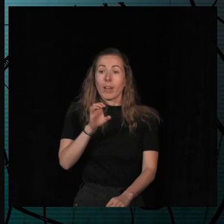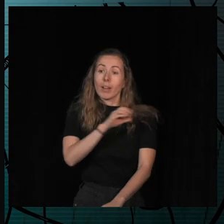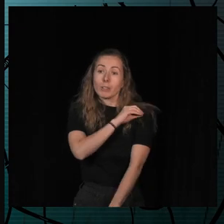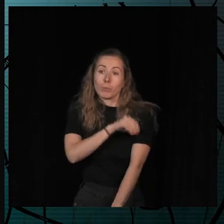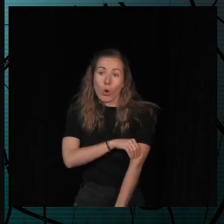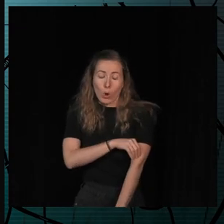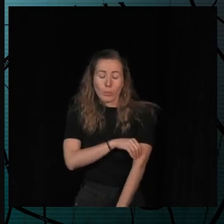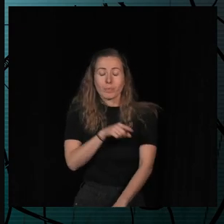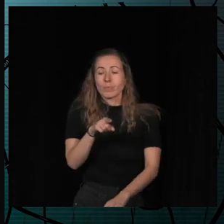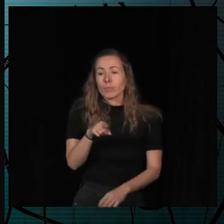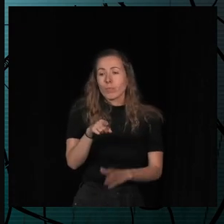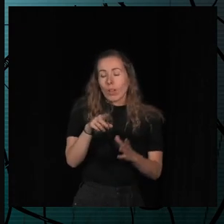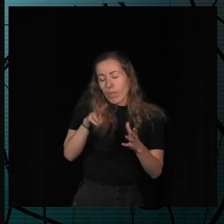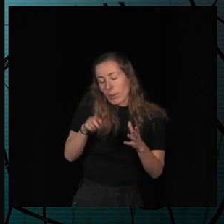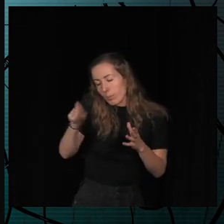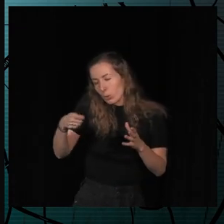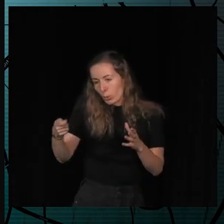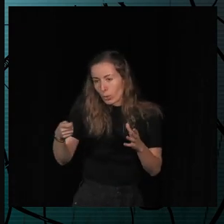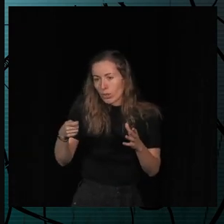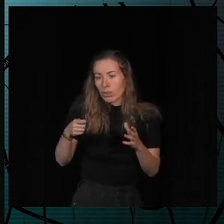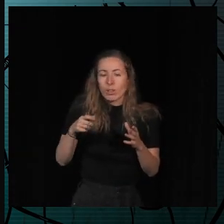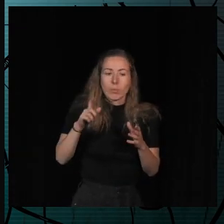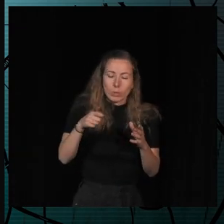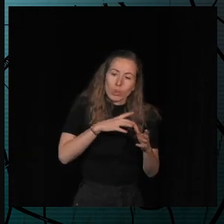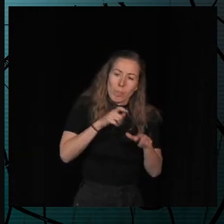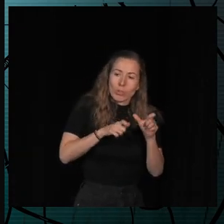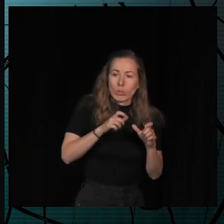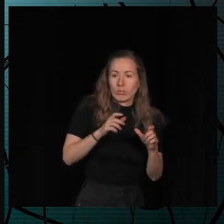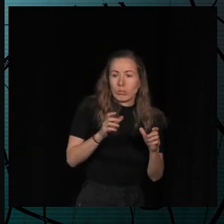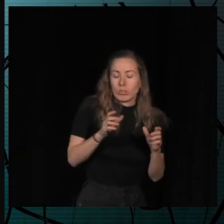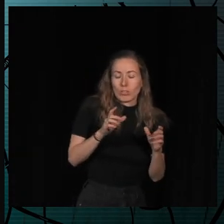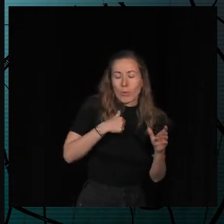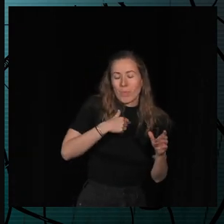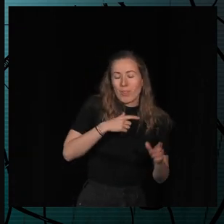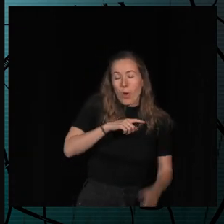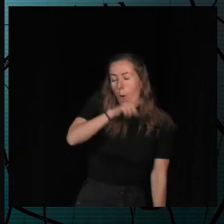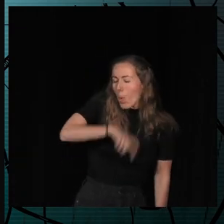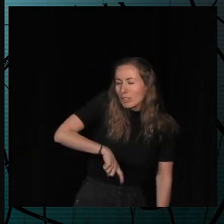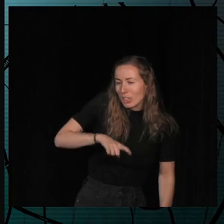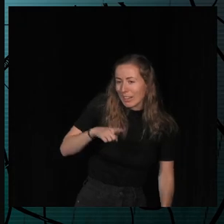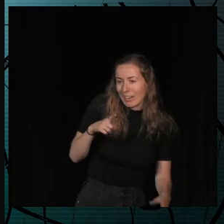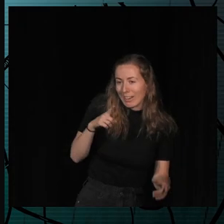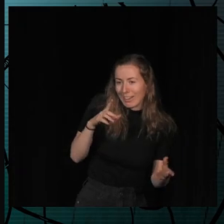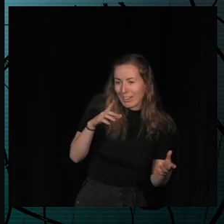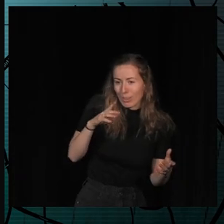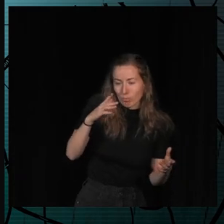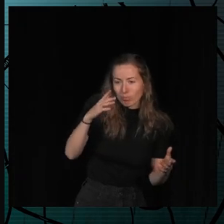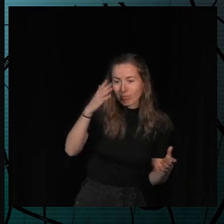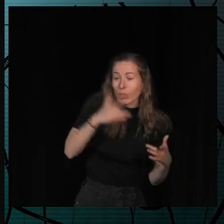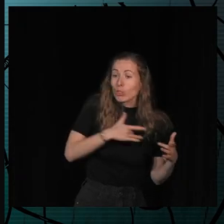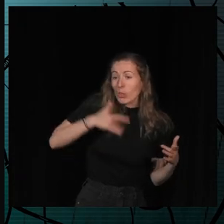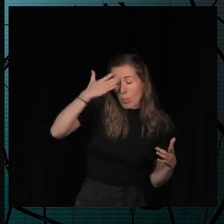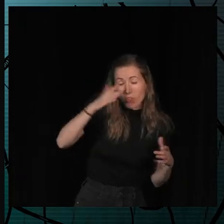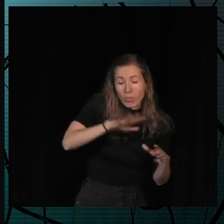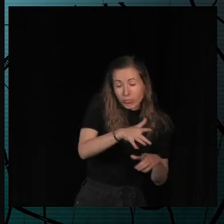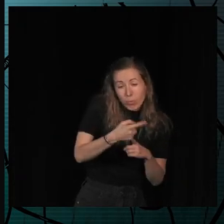nombre alors faudrait pas penser qu'il faut avoir une problématique de santé mentale pour être bon au jeux vidéo c'est pas du tout le cas j'anticipe sur sur la